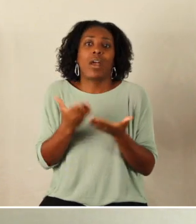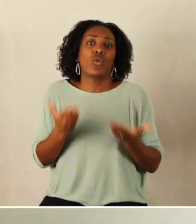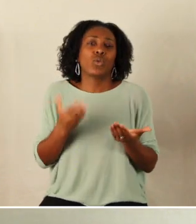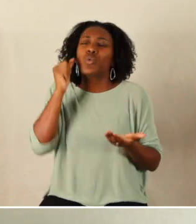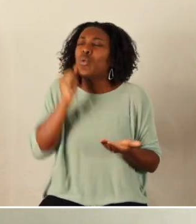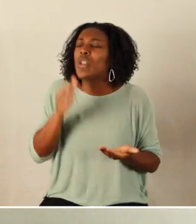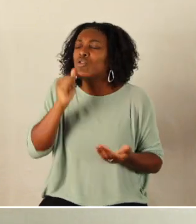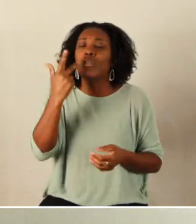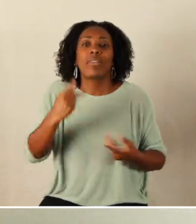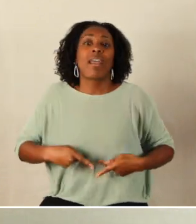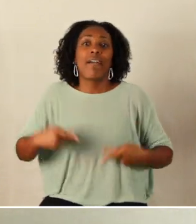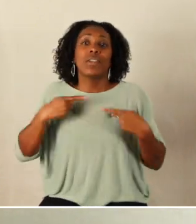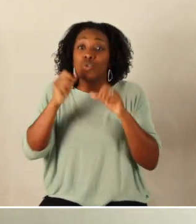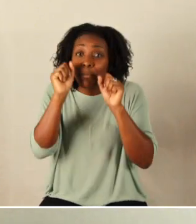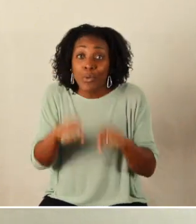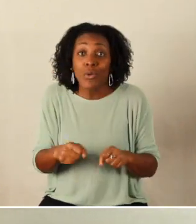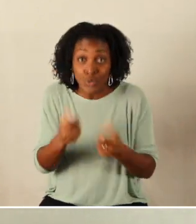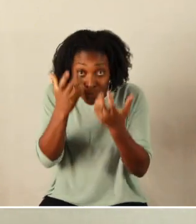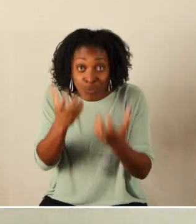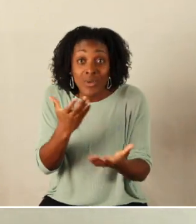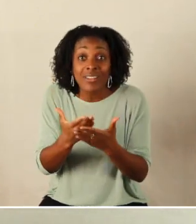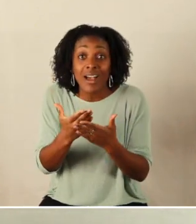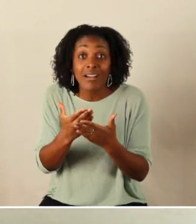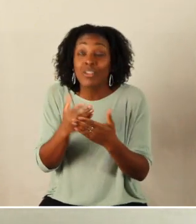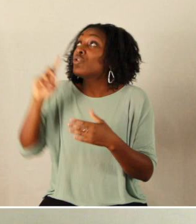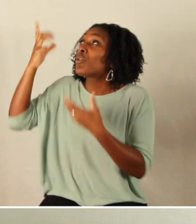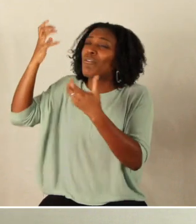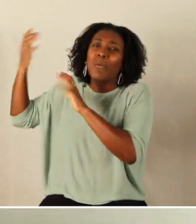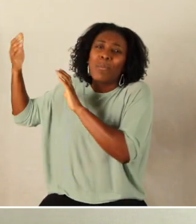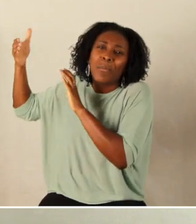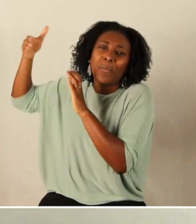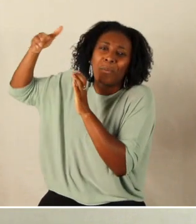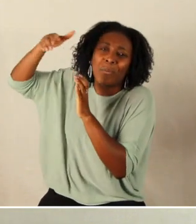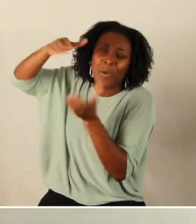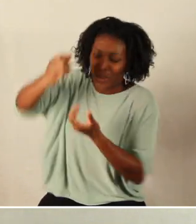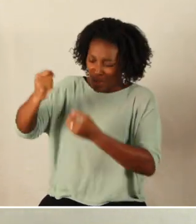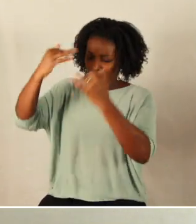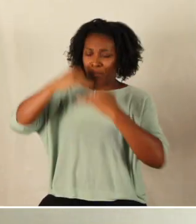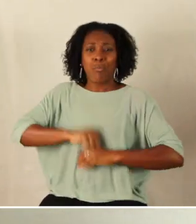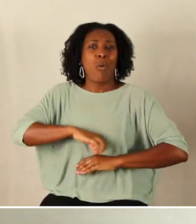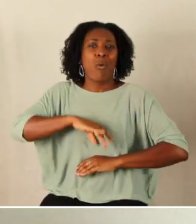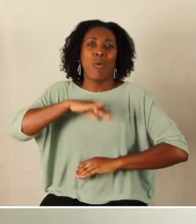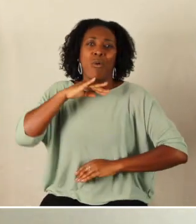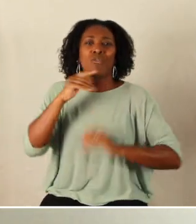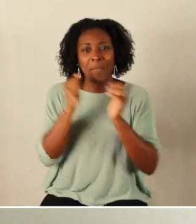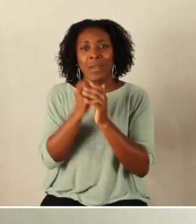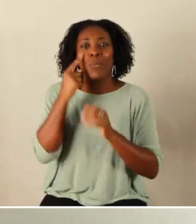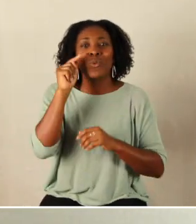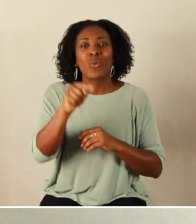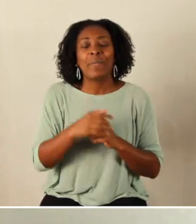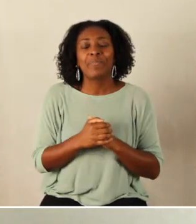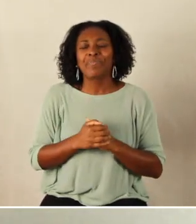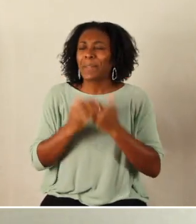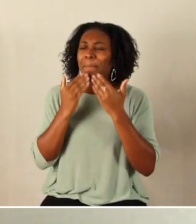ta vie. Est-ce que tu veux ce déversement? Dieu veut le faire. Et j'aimerais prier dans ce sens avec toi ce matin. Père,